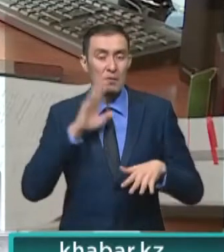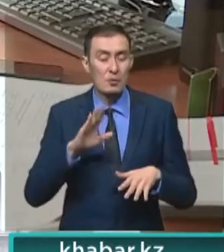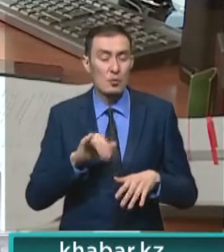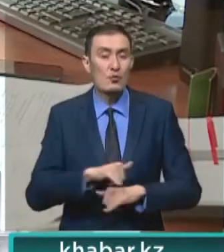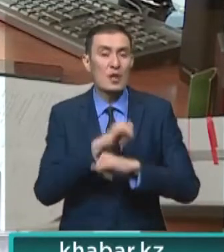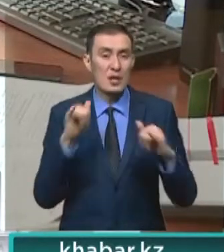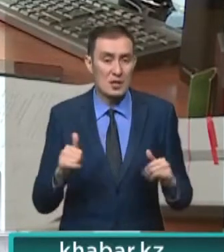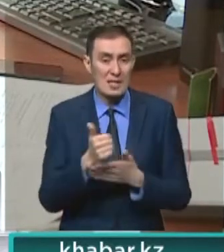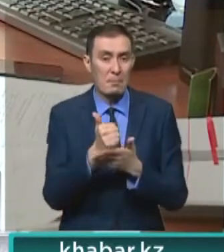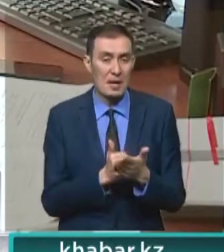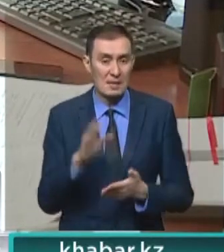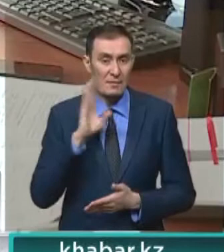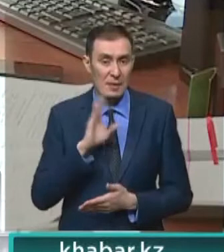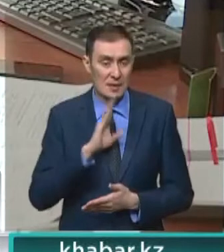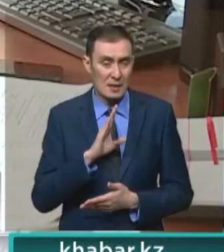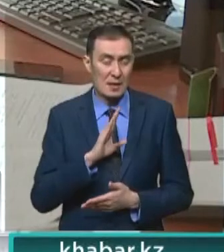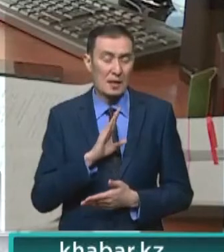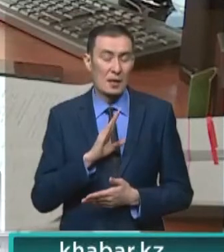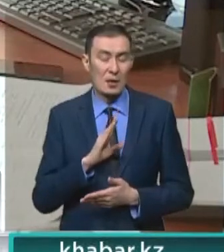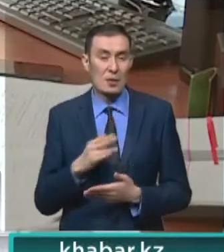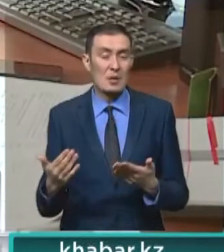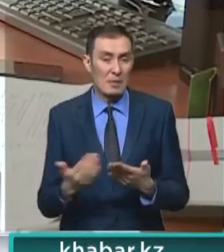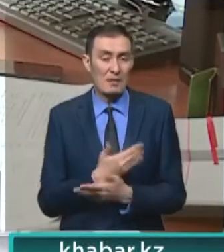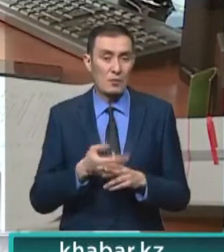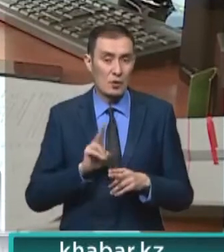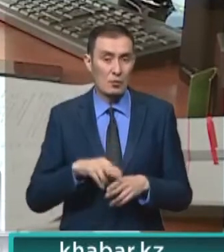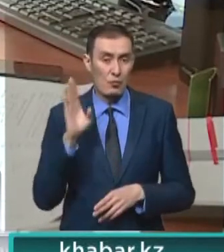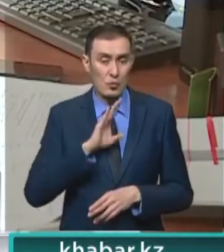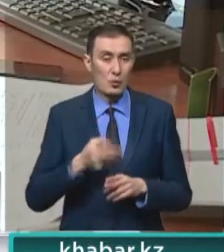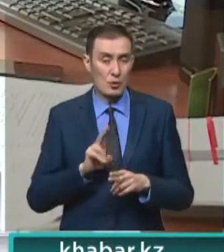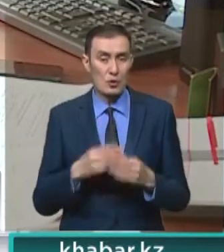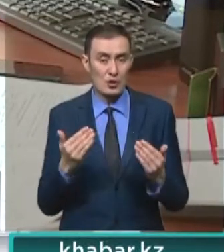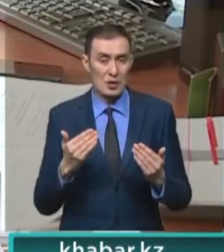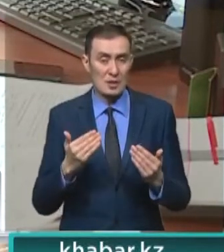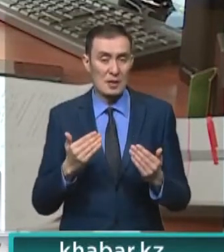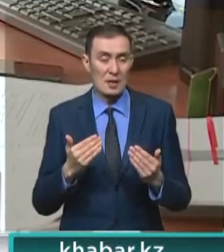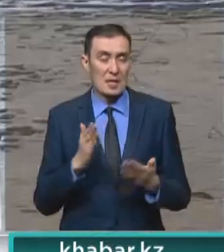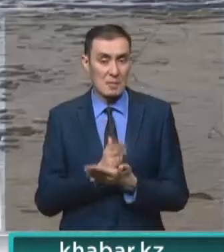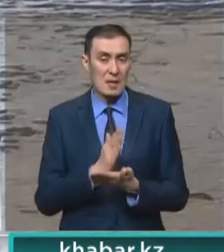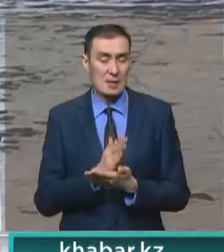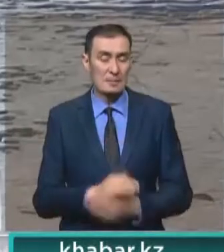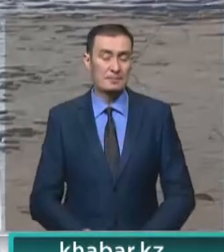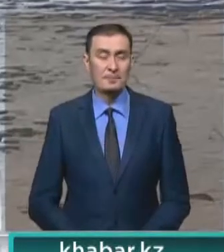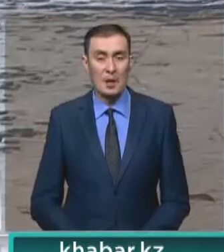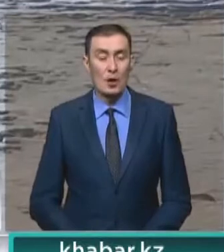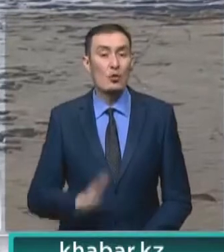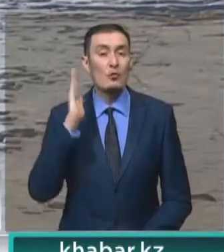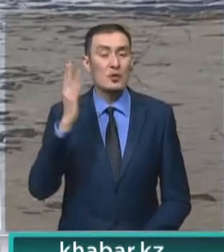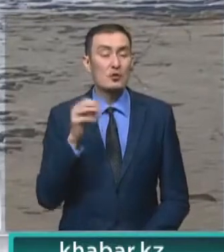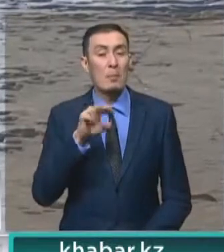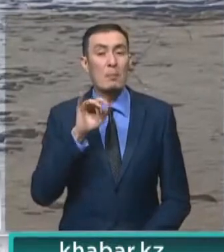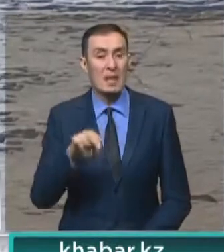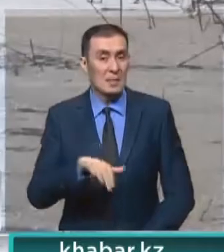пополнил и очистил, так обновил вот эту воду, которая у нас сейчас в водохранилищах находится. Но впереди еще март.